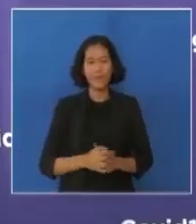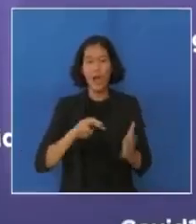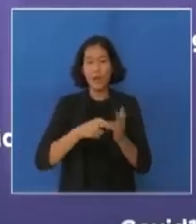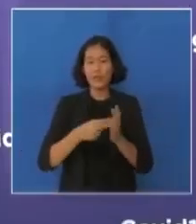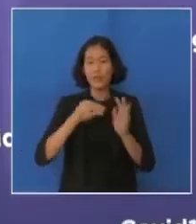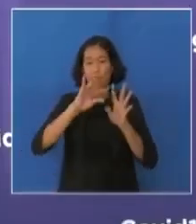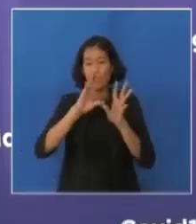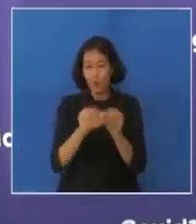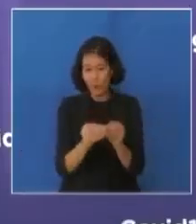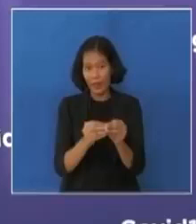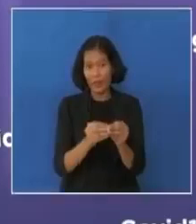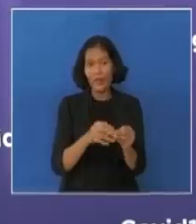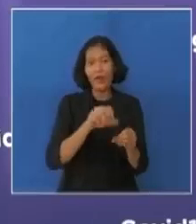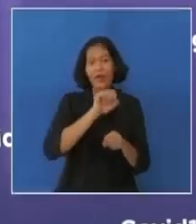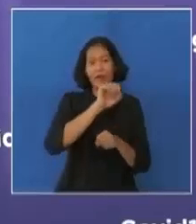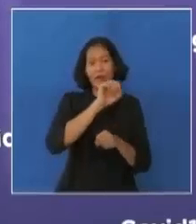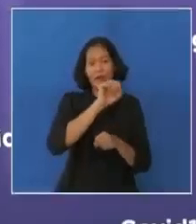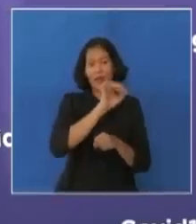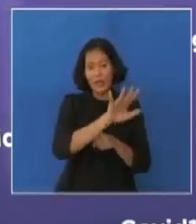jumlahnya menjadi